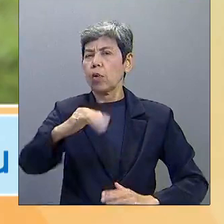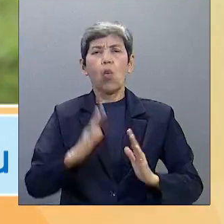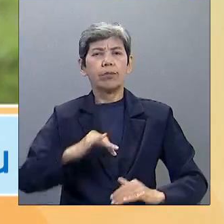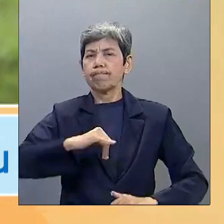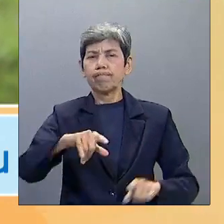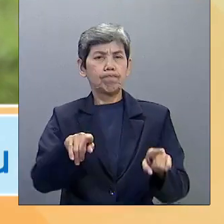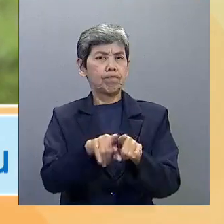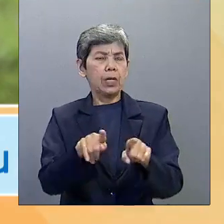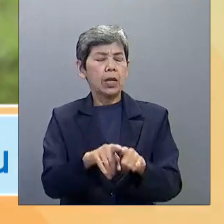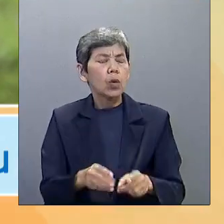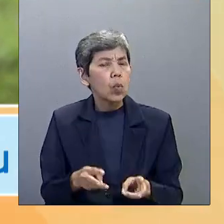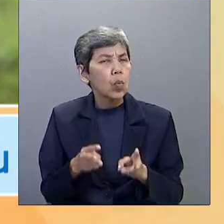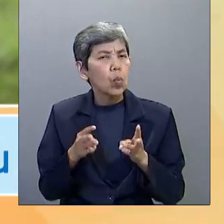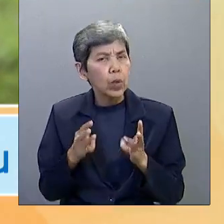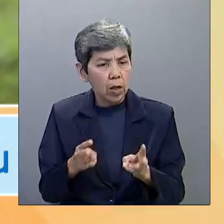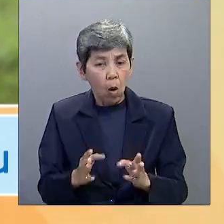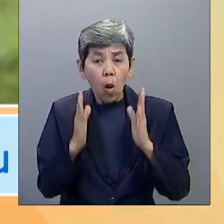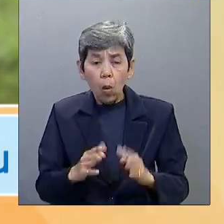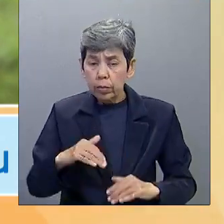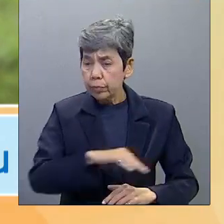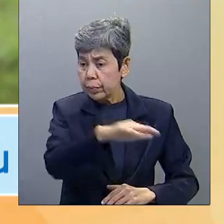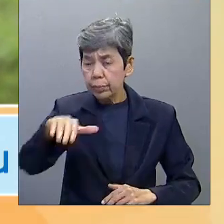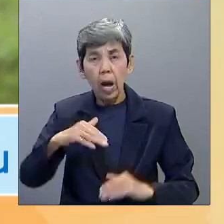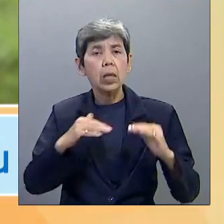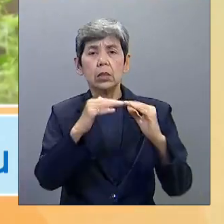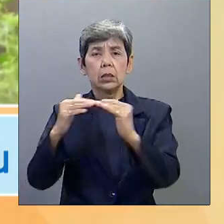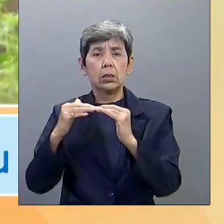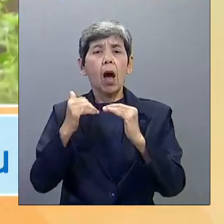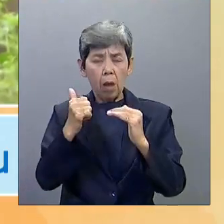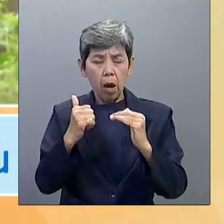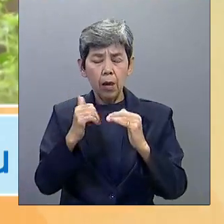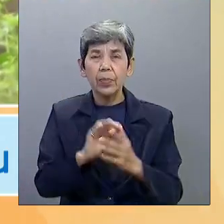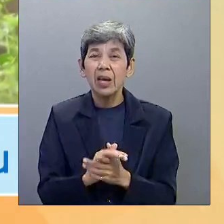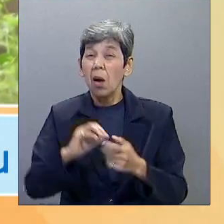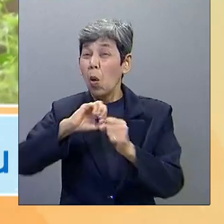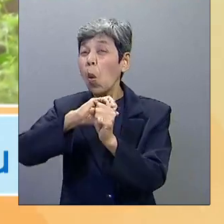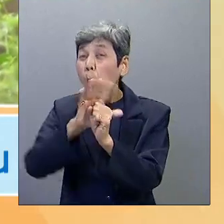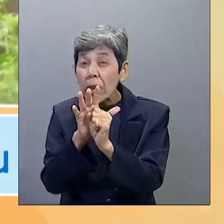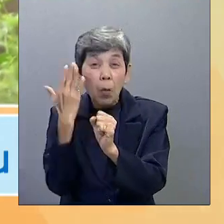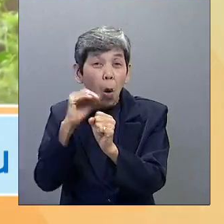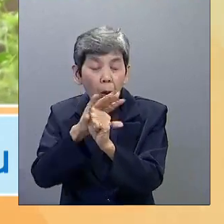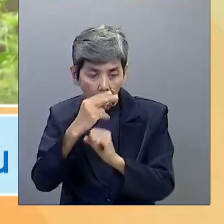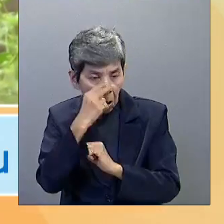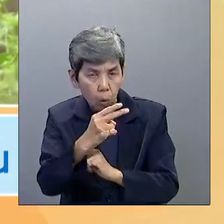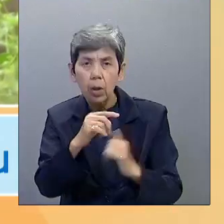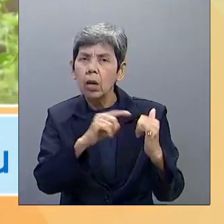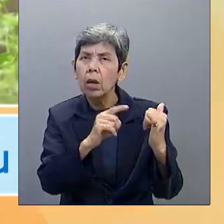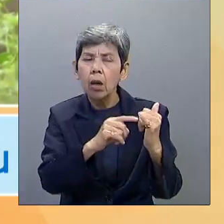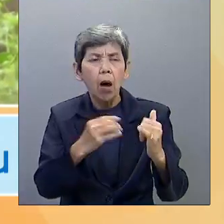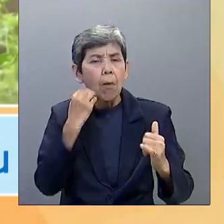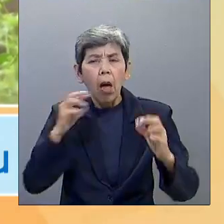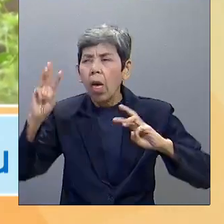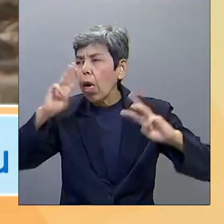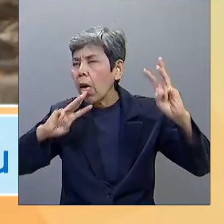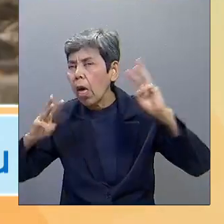แล้วก็ทำยังไงให้คนทุกคนได้เข้าถึงสิทธิ ์ แล้วช่วงสถานการณ์โควิดเนี่ยมันทำให้เห็นว่าเรื่องคนเร่ร่อนเป็นเรื่อง